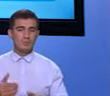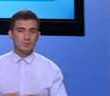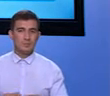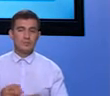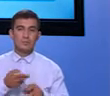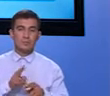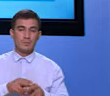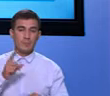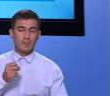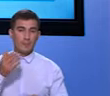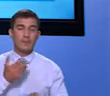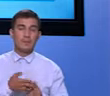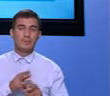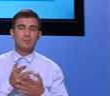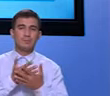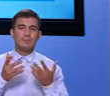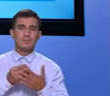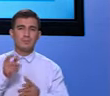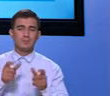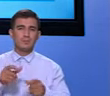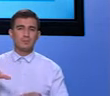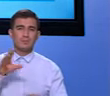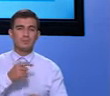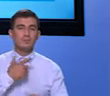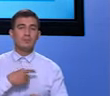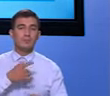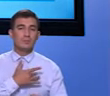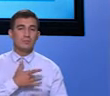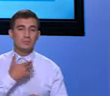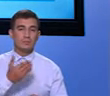bo'ladi. Chunki demak, aholini ehtiyojlarini